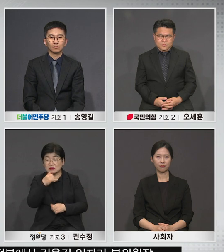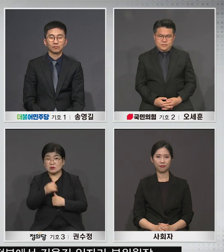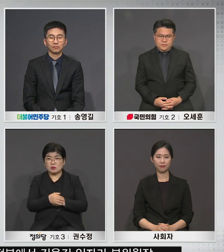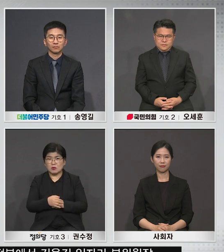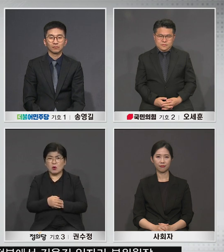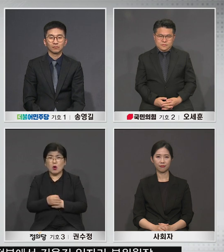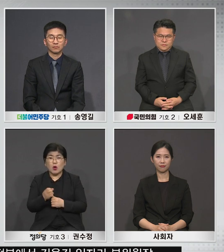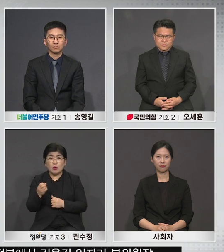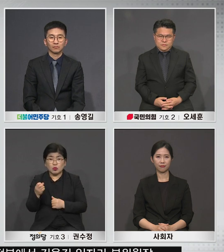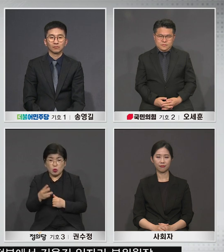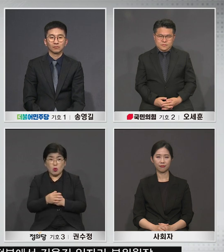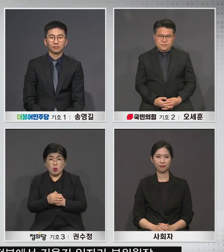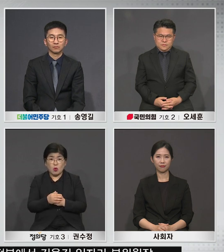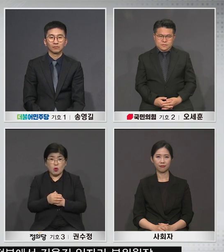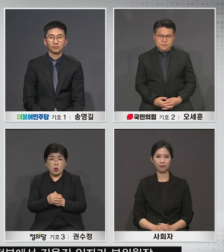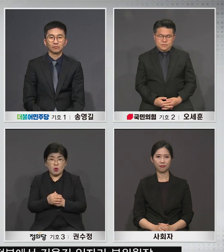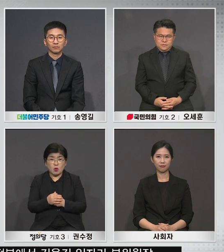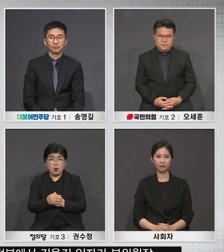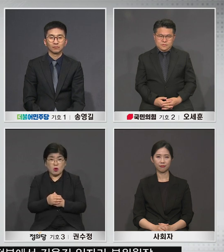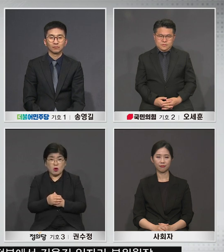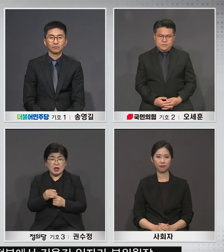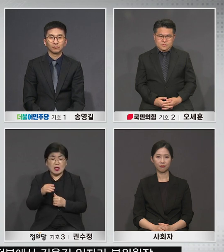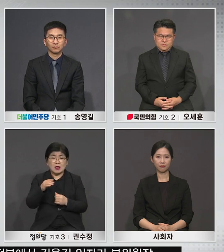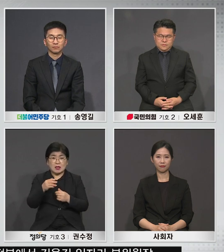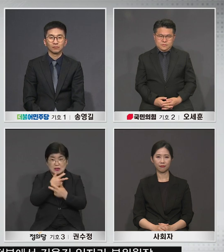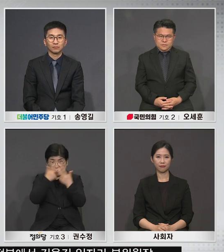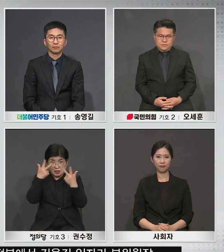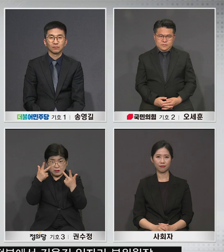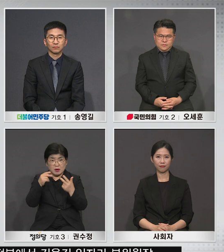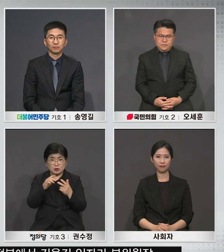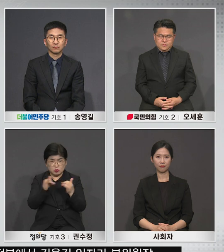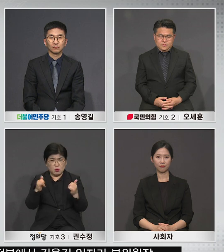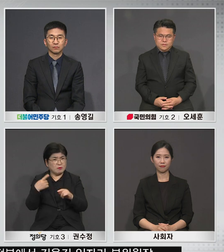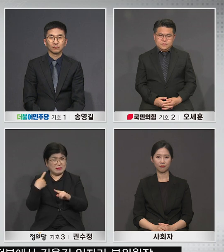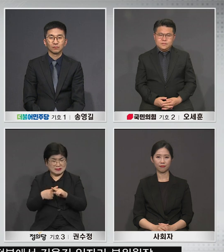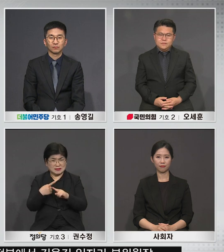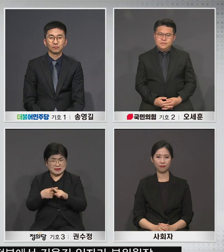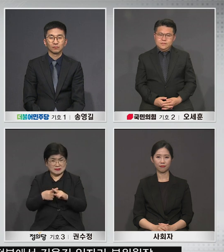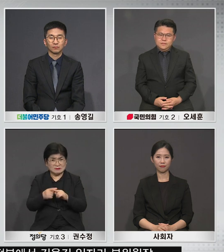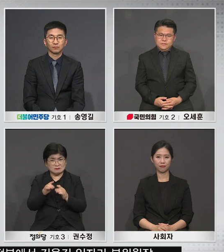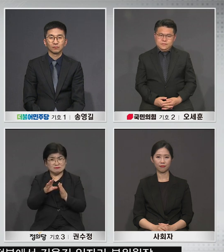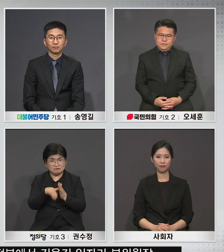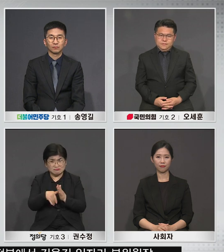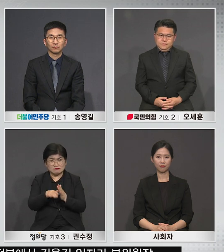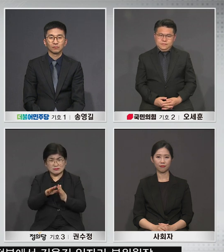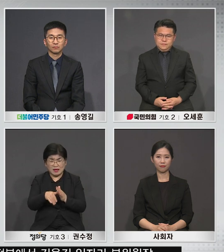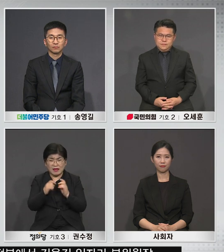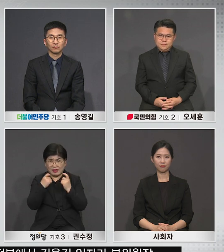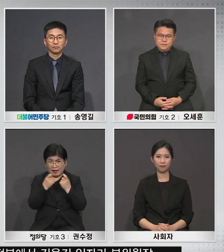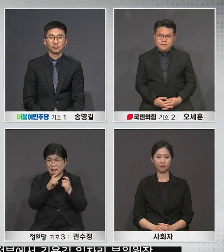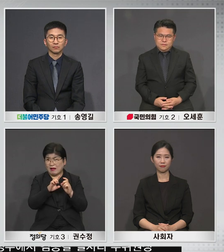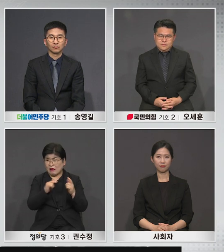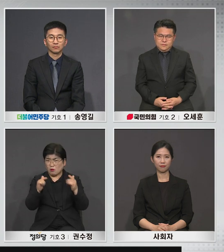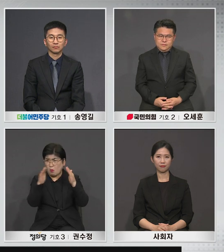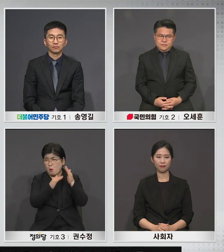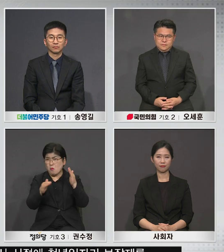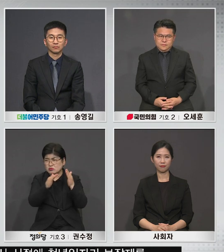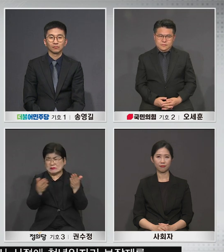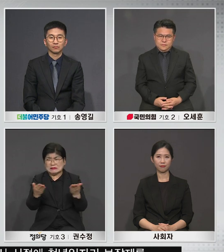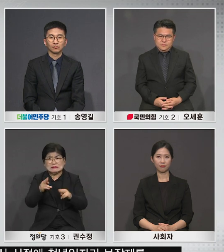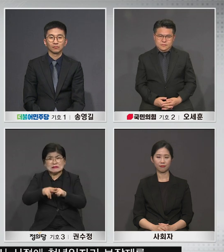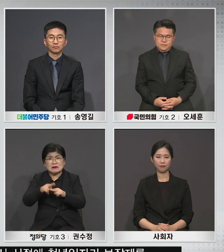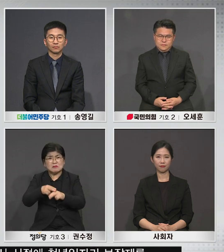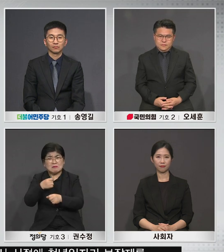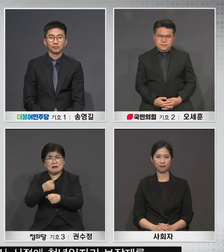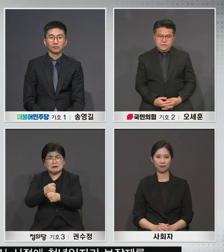시절에 청년 일자리 보장제를 입안한 적이 있습니다. 이것이 일자리를 민간이 만드는 것이 아니라 공공이 만들어 나가자는